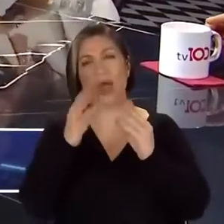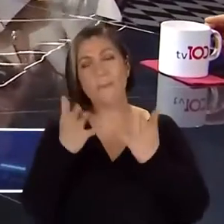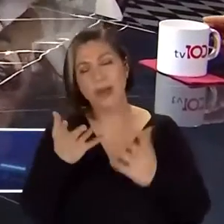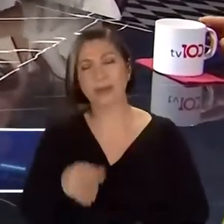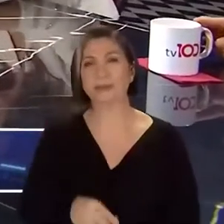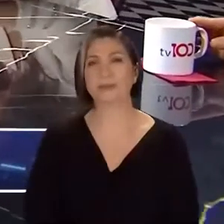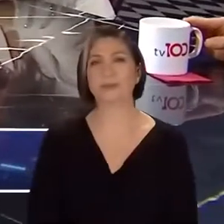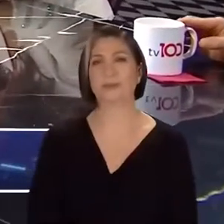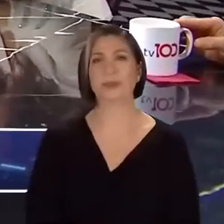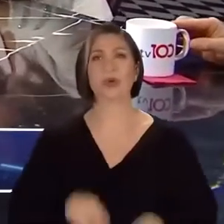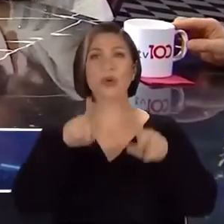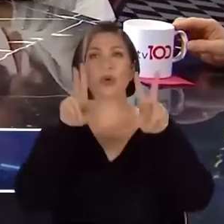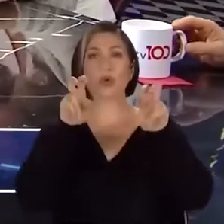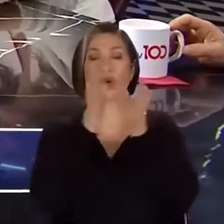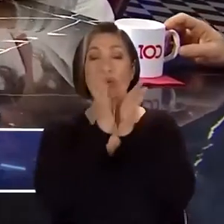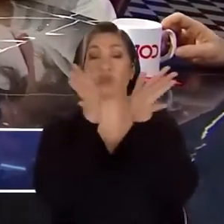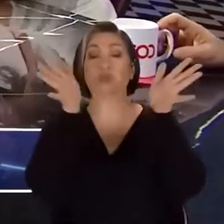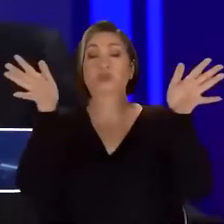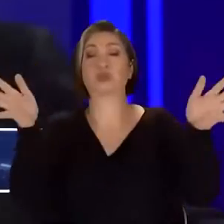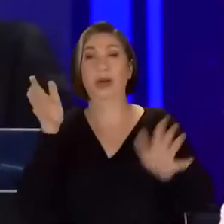ama. Konuyu genişlettin yani.